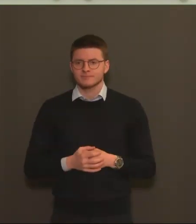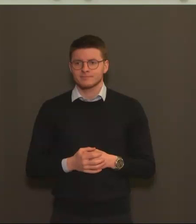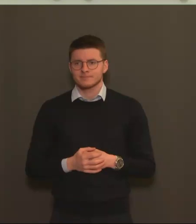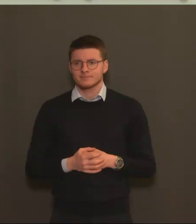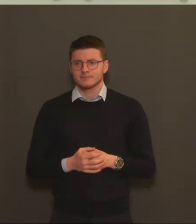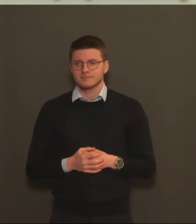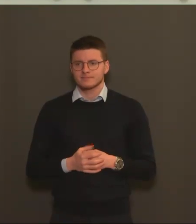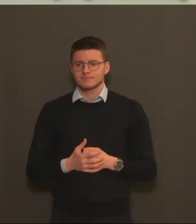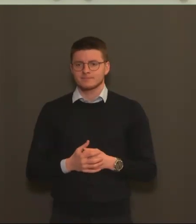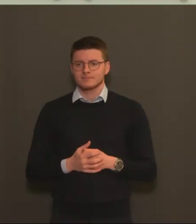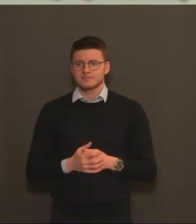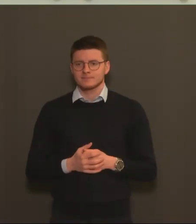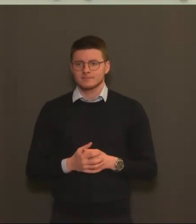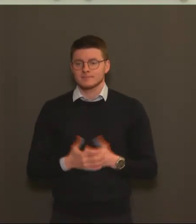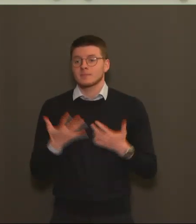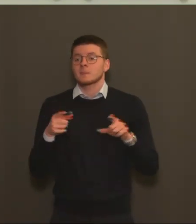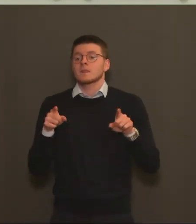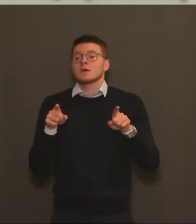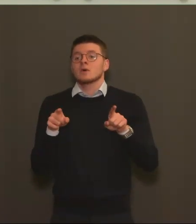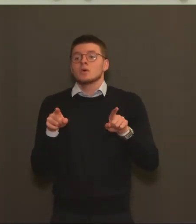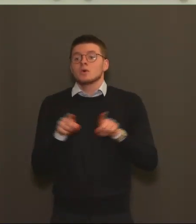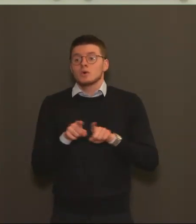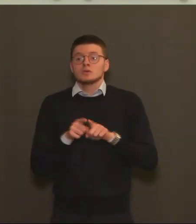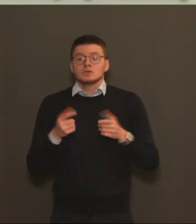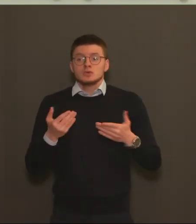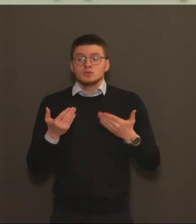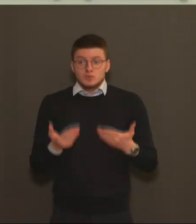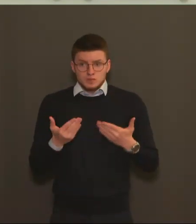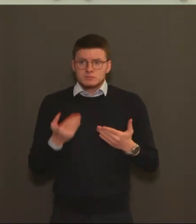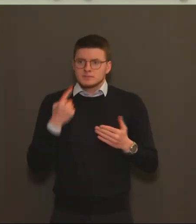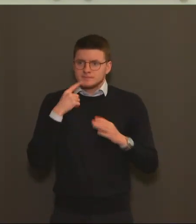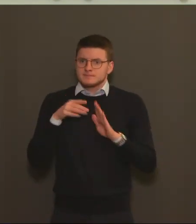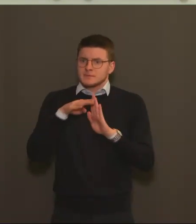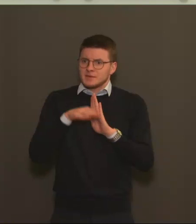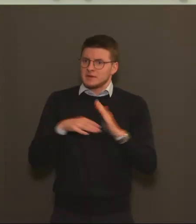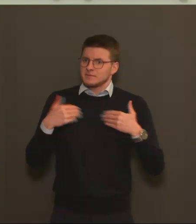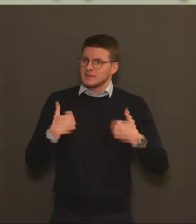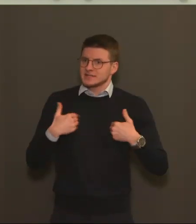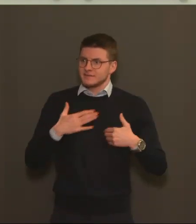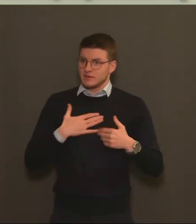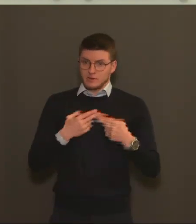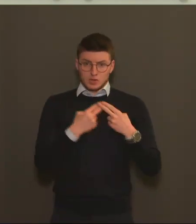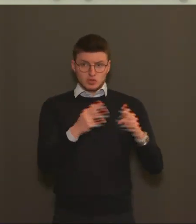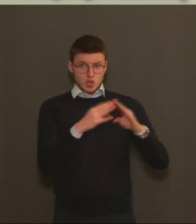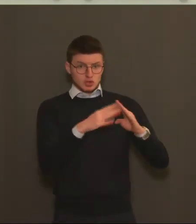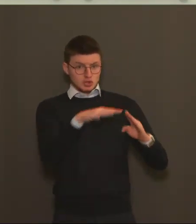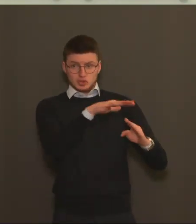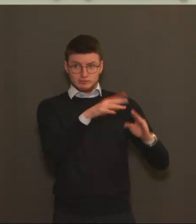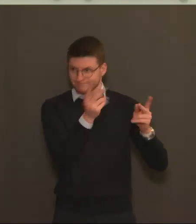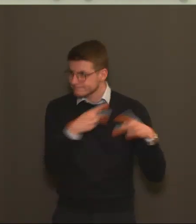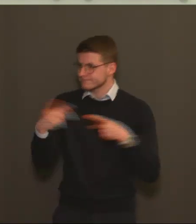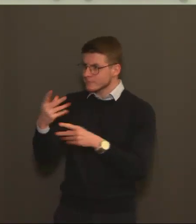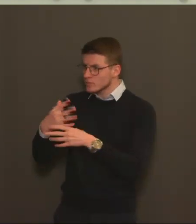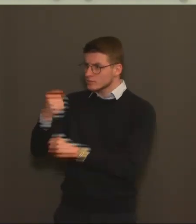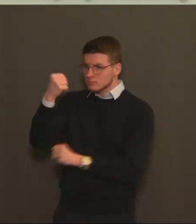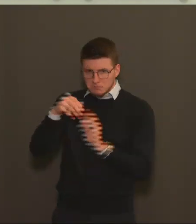Bovendien moesten er ook minder woonzorgcentrumbewoners opgenomen worden in het ziekenhuis omwille van COVID. Het